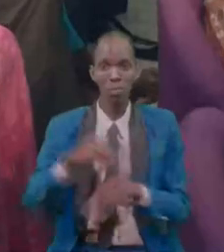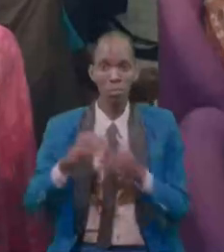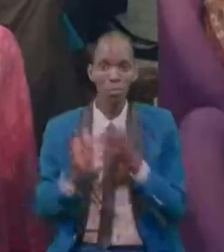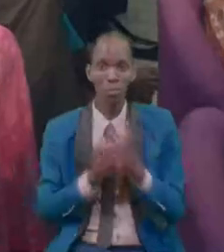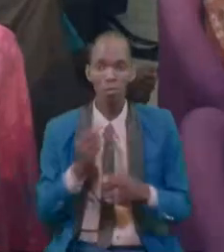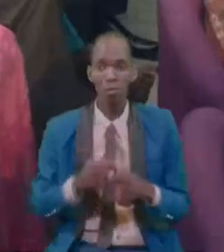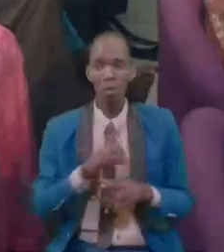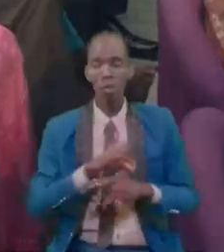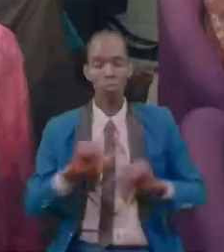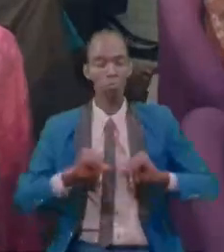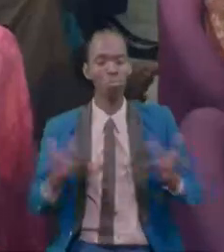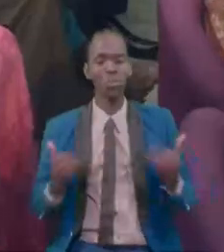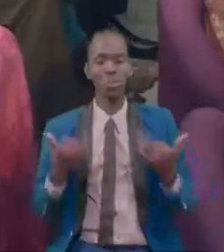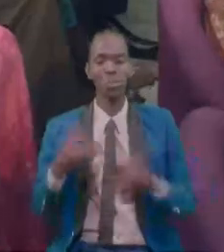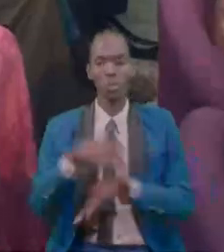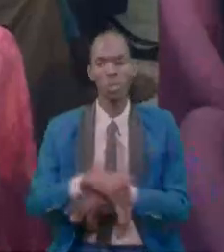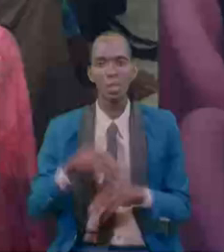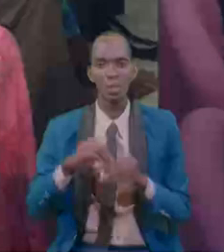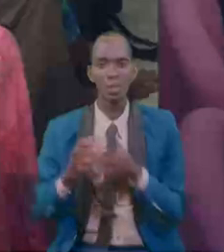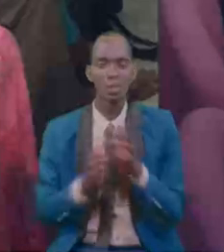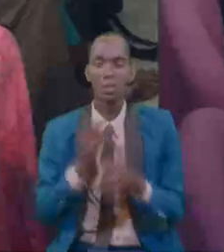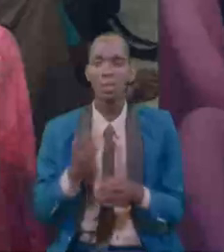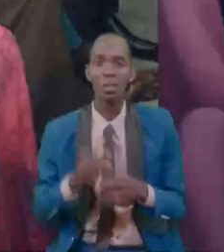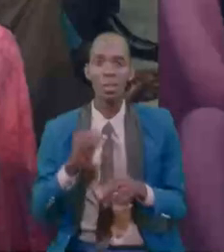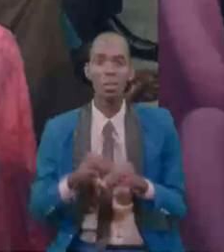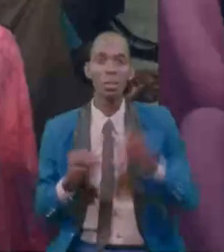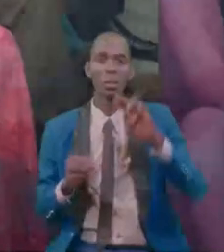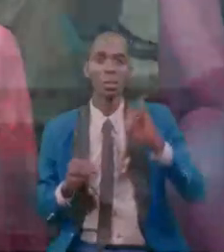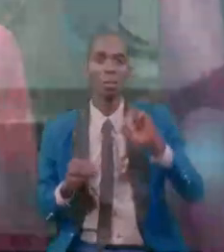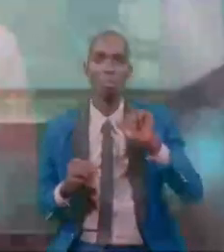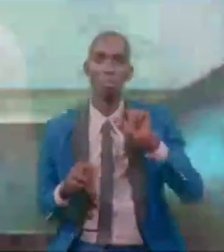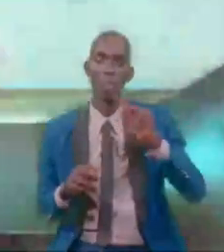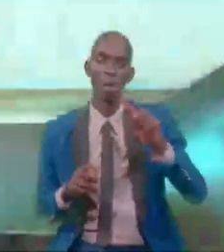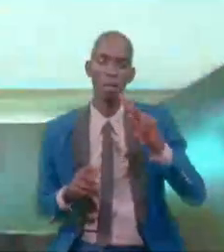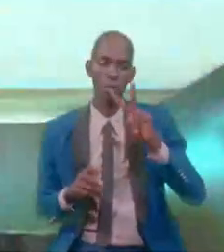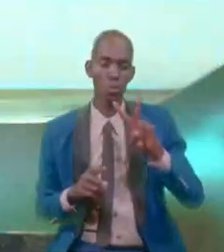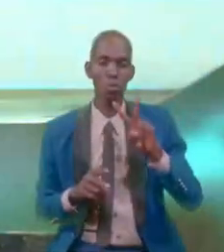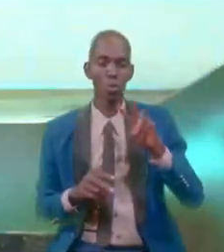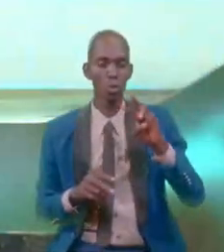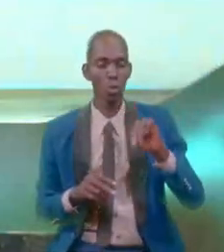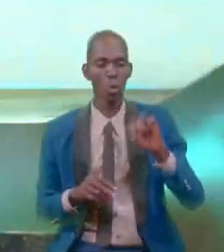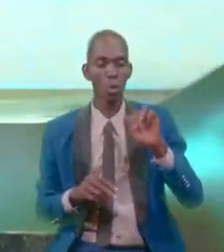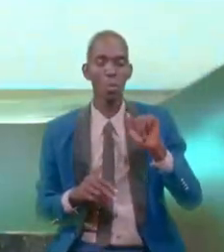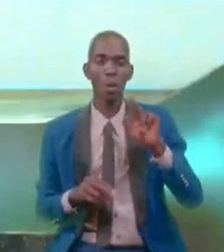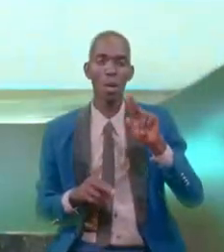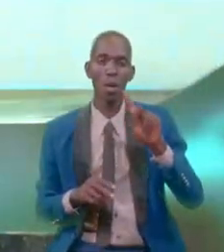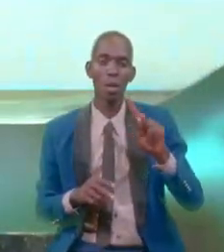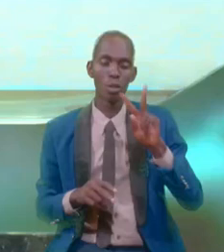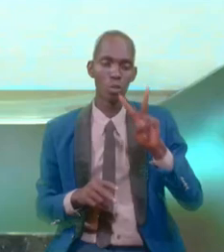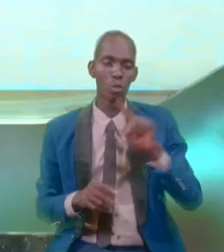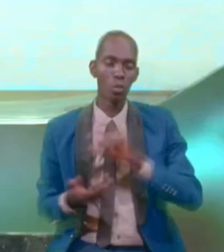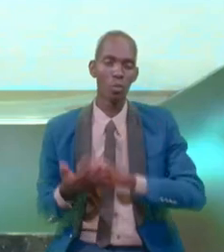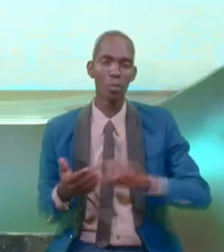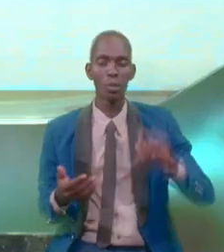Pas de refus ce soir. Marc chapitre 2, Marc